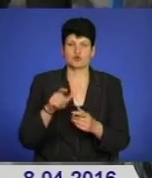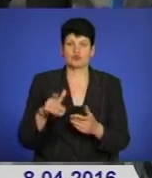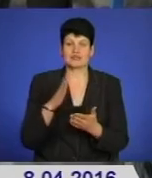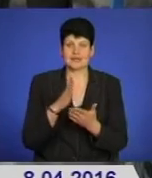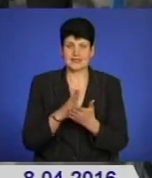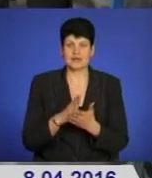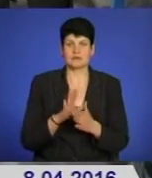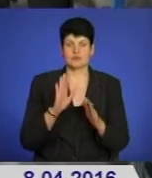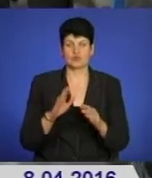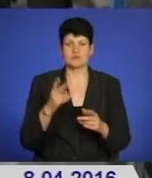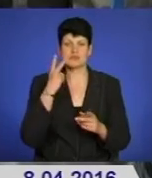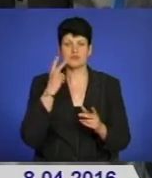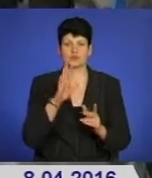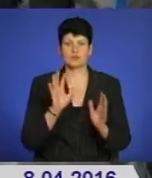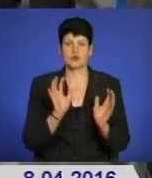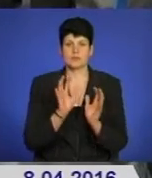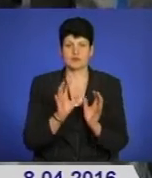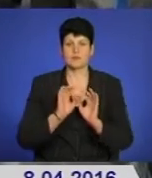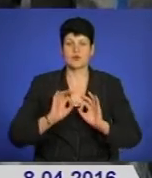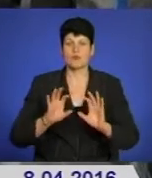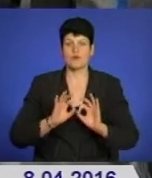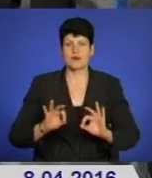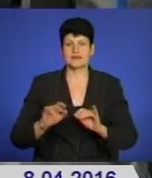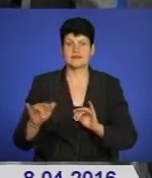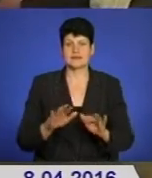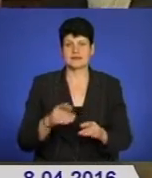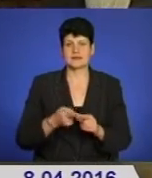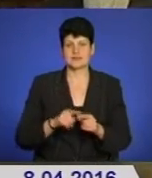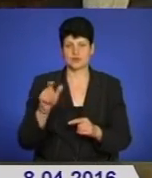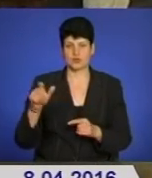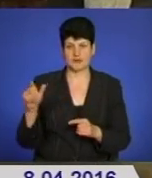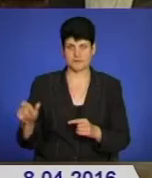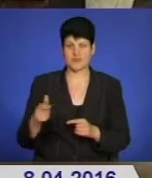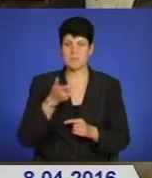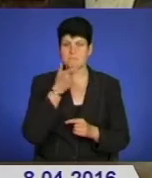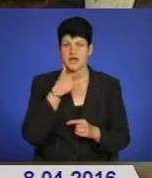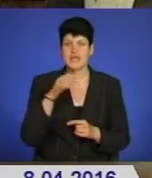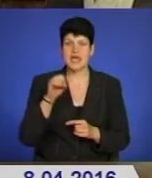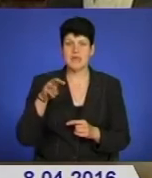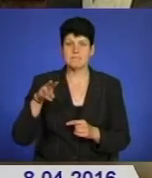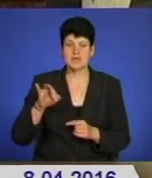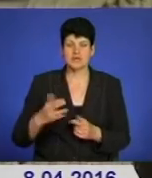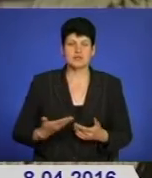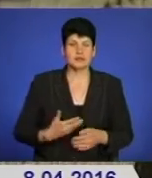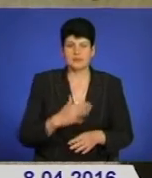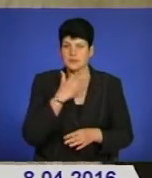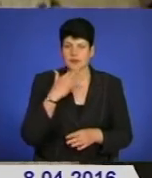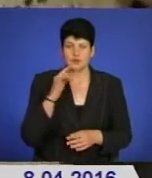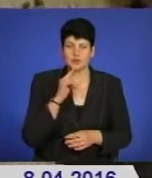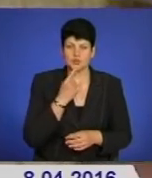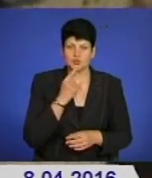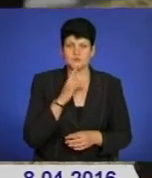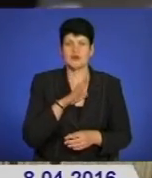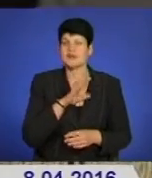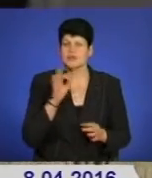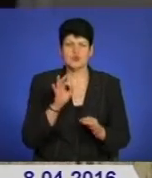як влада, будемо завжди опікуватися і пропагувати діяльність таких людей. Хоча пані Емілія пережила багато труднощів та незгод, але ні про